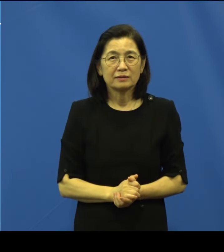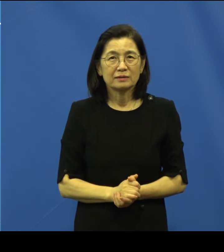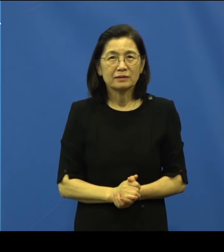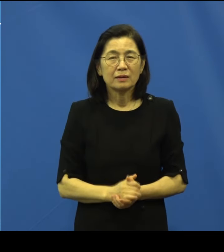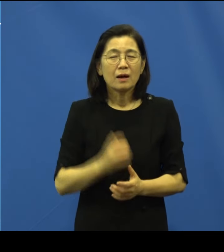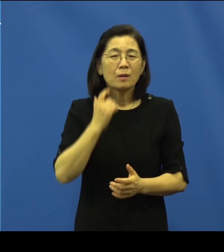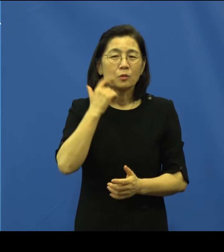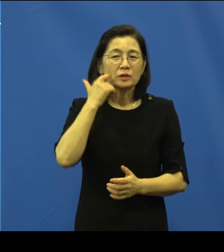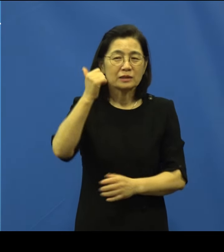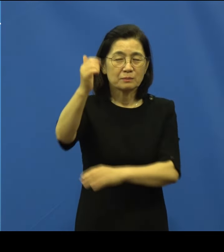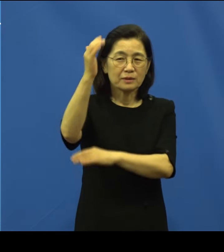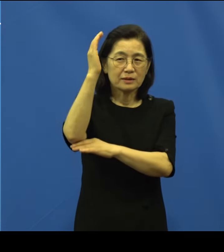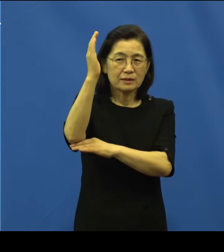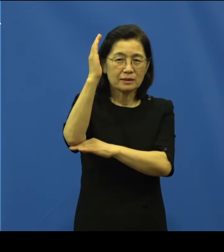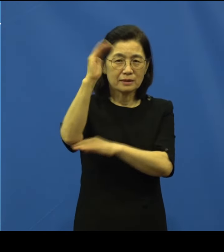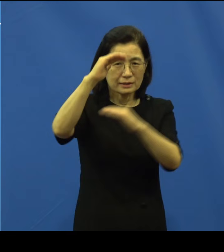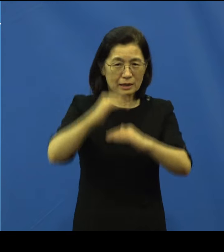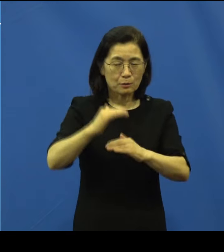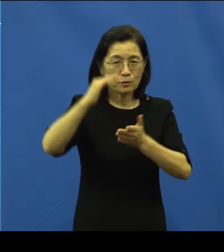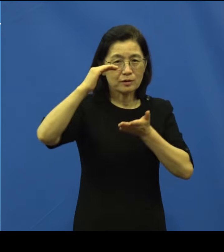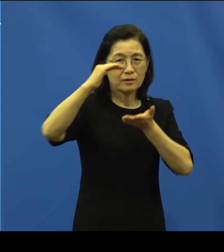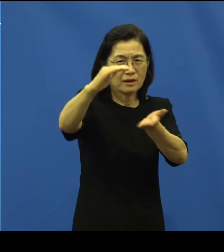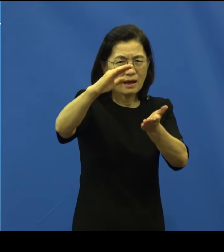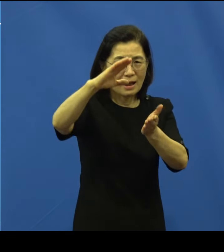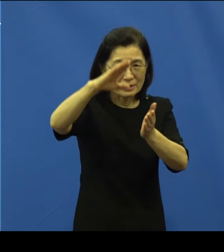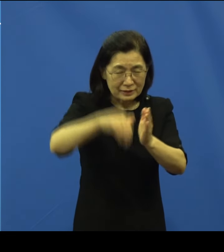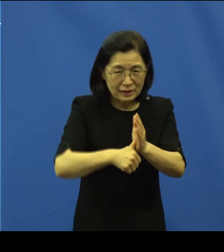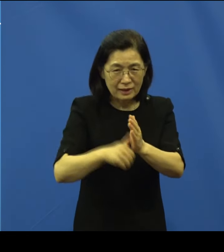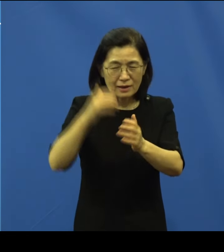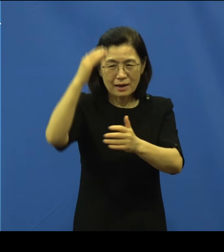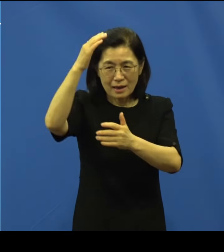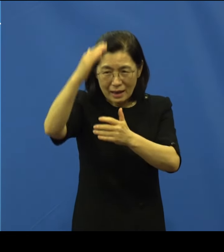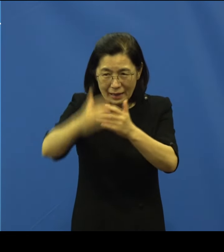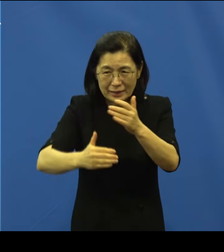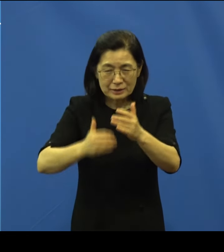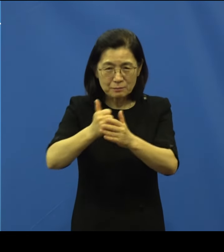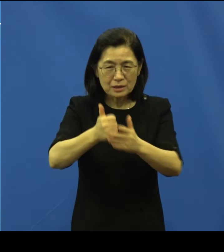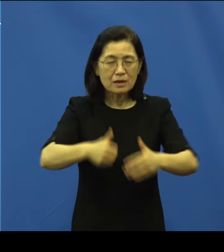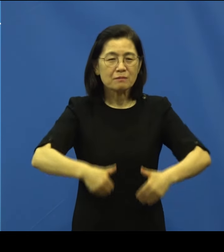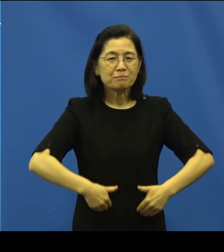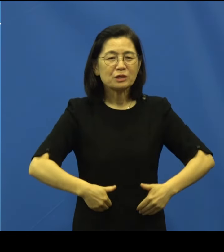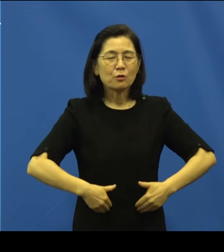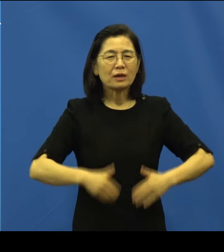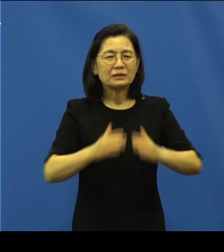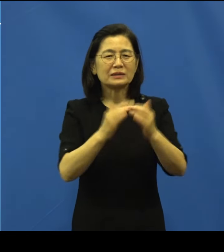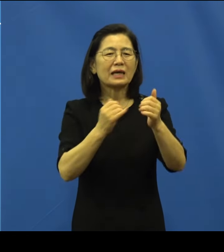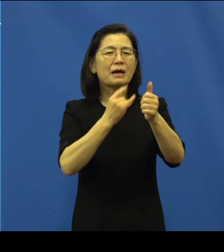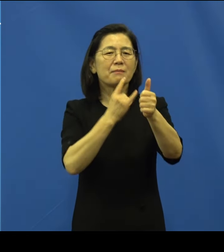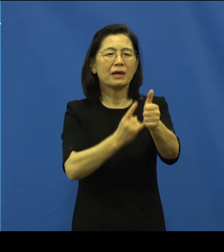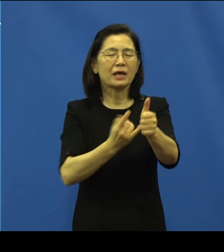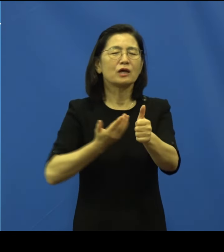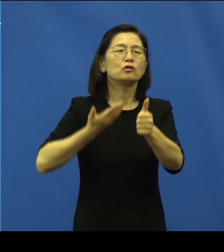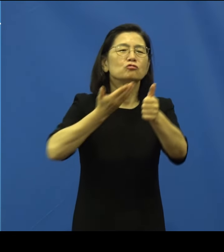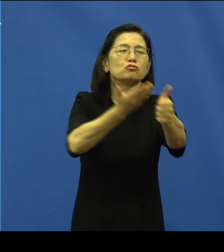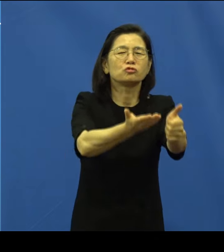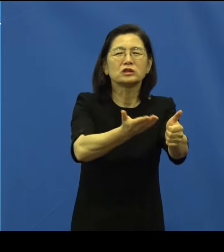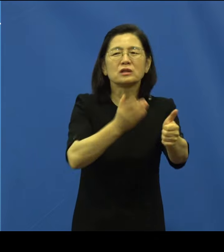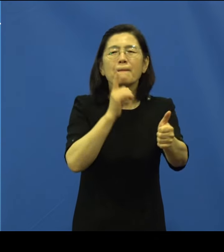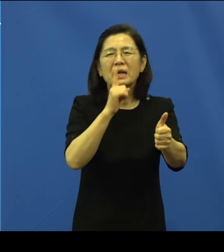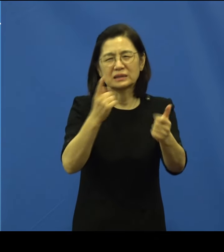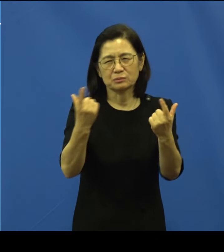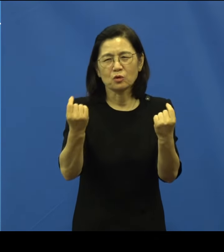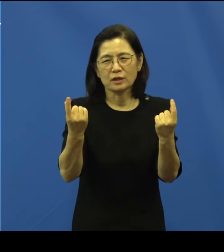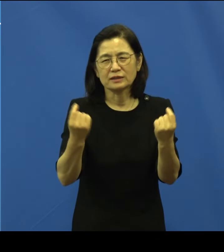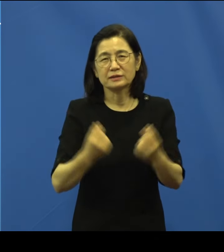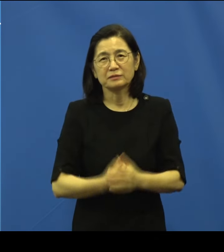주시는 거예요. 입을 통해서 이제 듣는데 나에게 하시는 말씀. 나에게 하시는 말. 여러분, 여기에서 전쟁의 모든